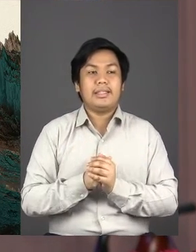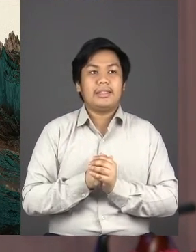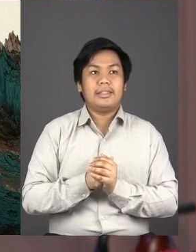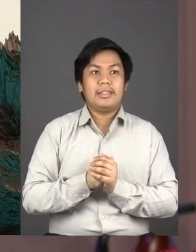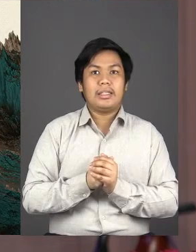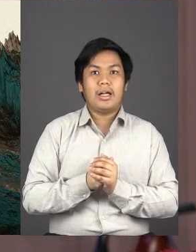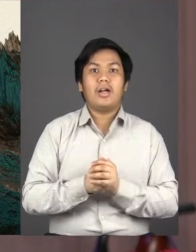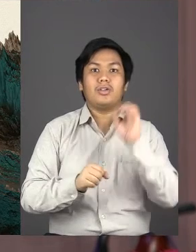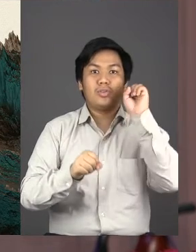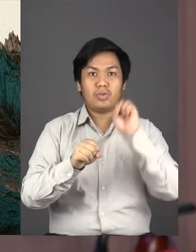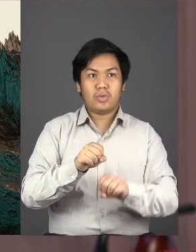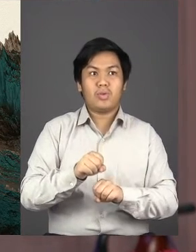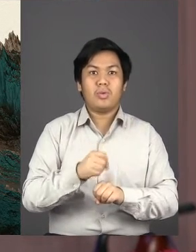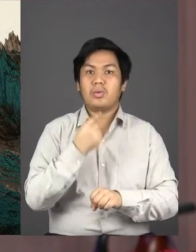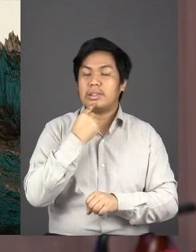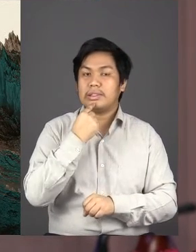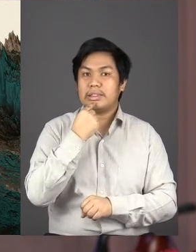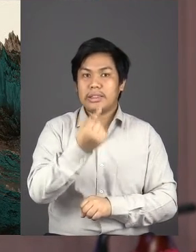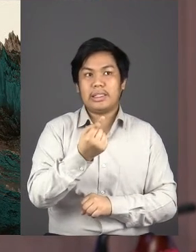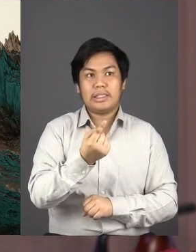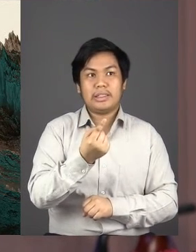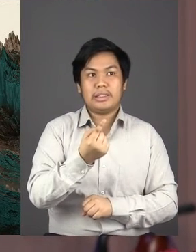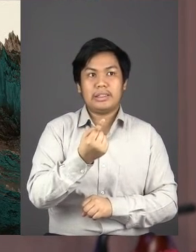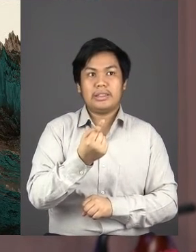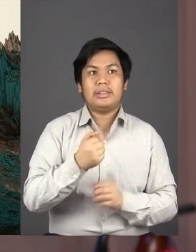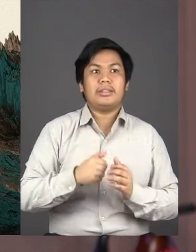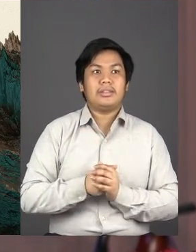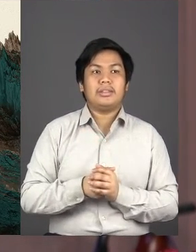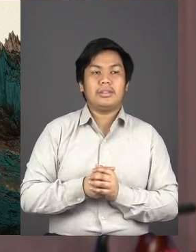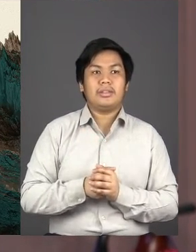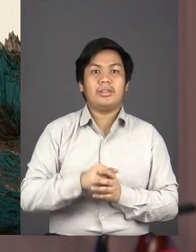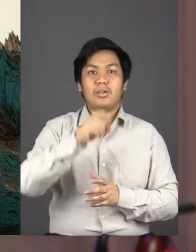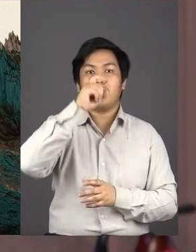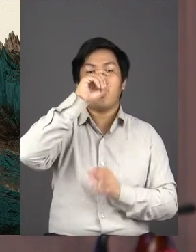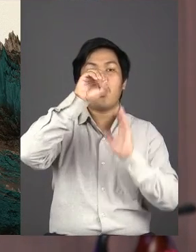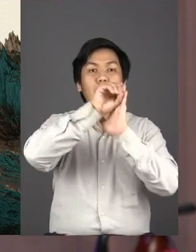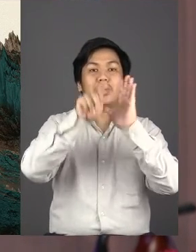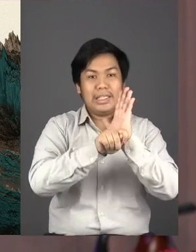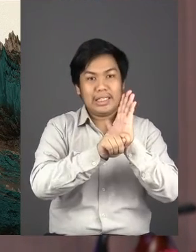sabi niya, therefore it says. Ano yung it? Yung Old Testament.